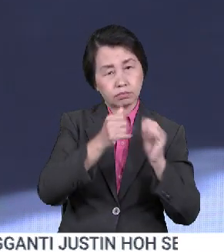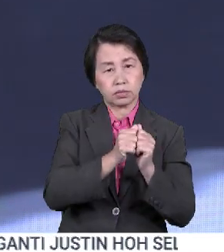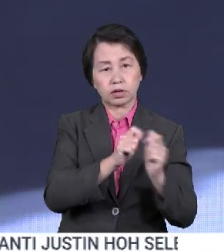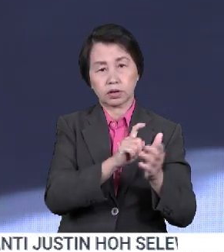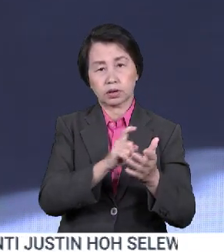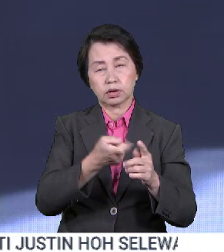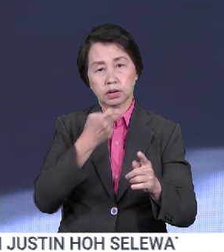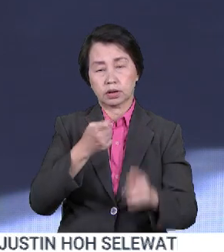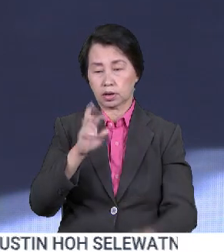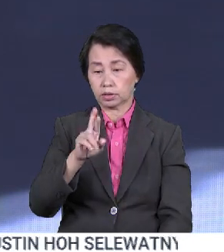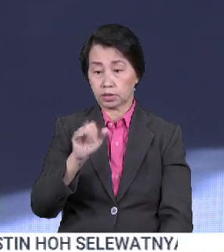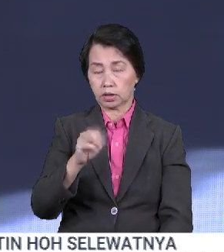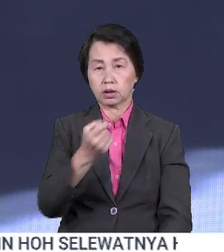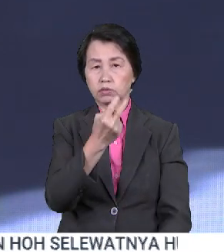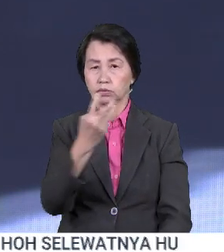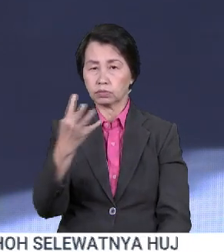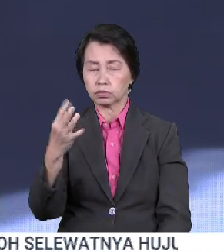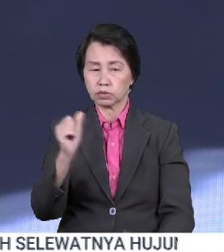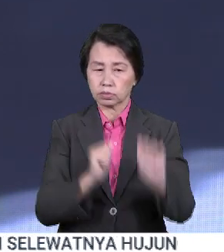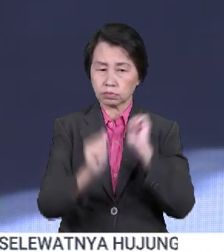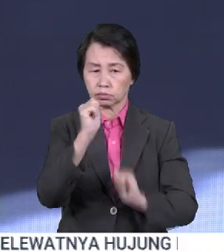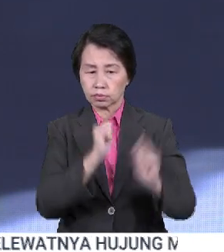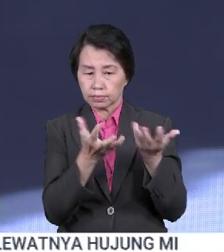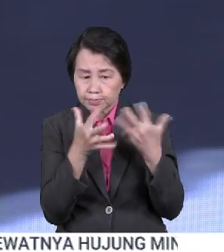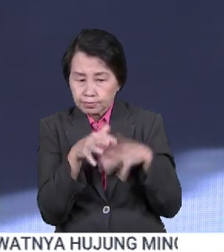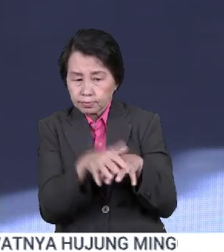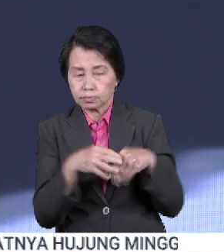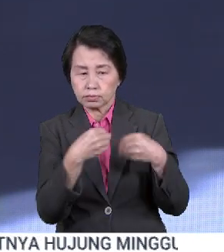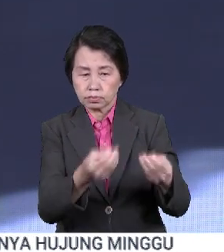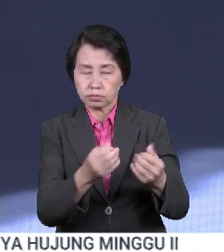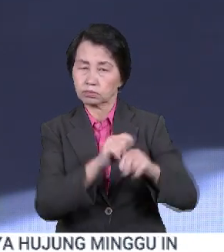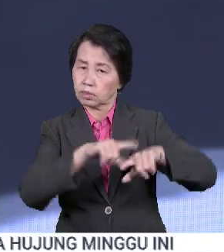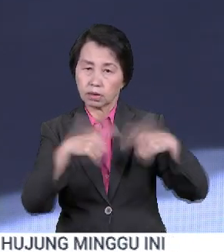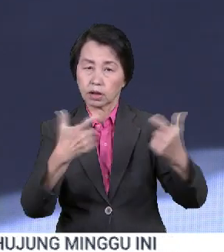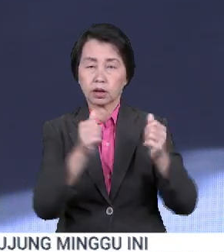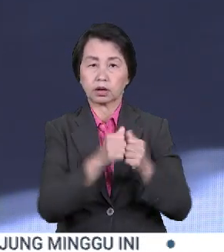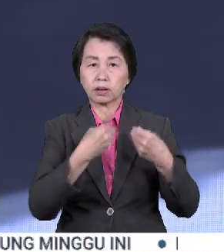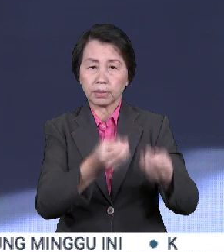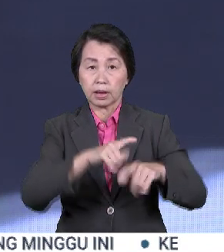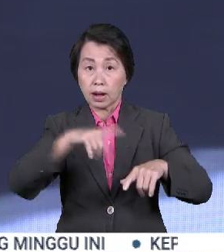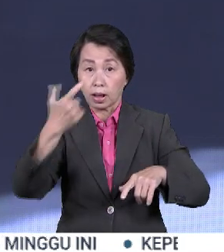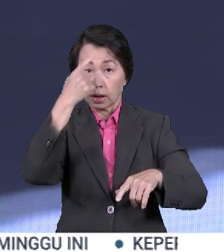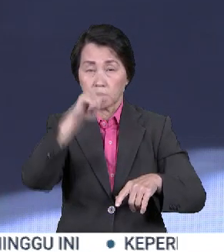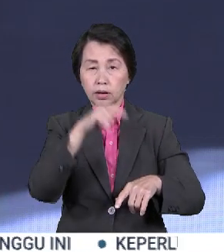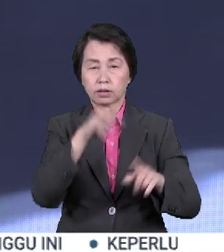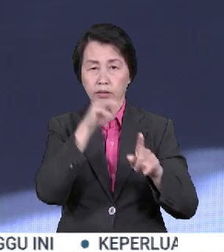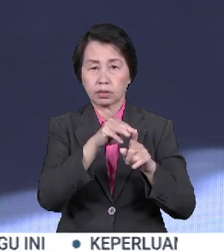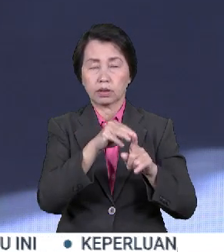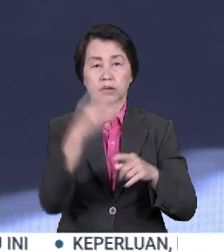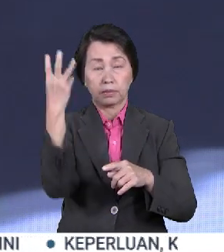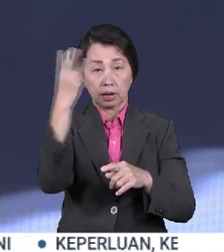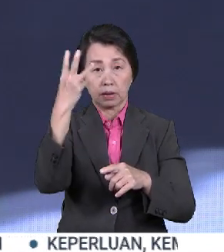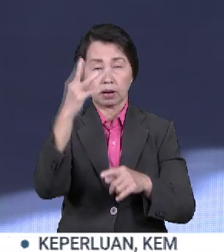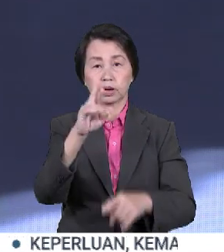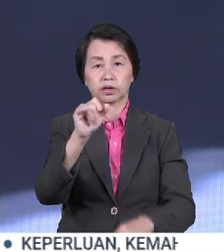terbitan RTM. Beberapa babak aksi digarap bagi memberi impak berbeza dan memberi kelainan bagi misi slot panggung